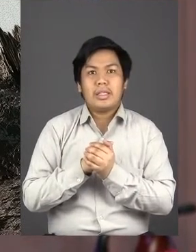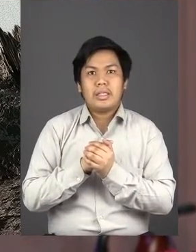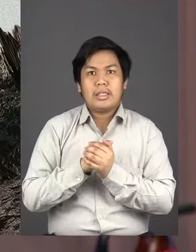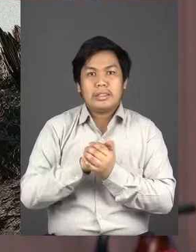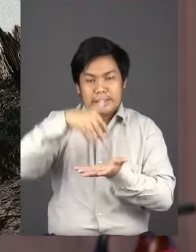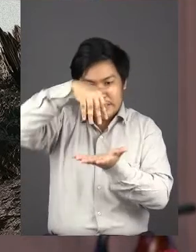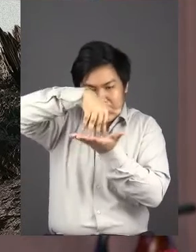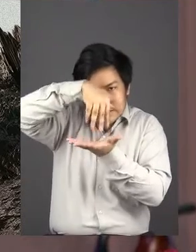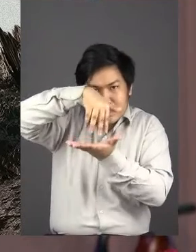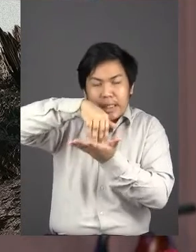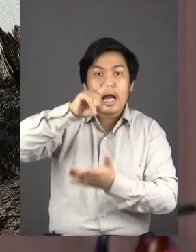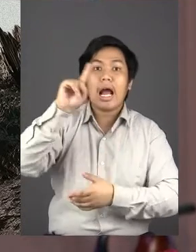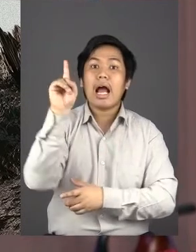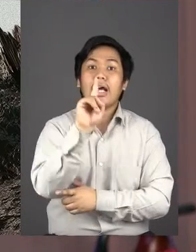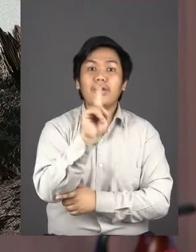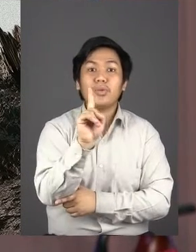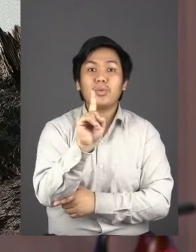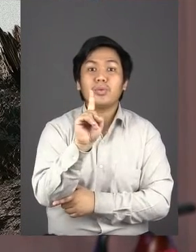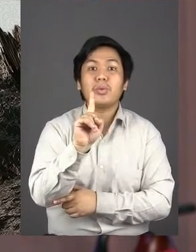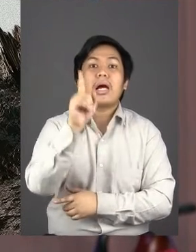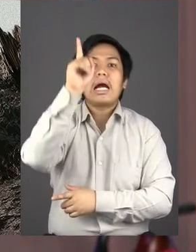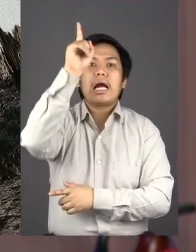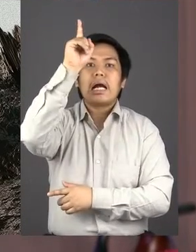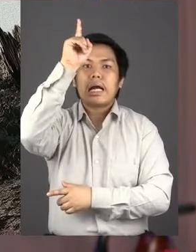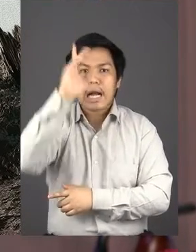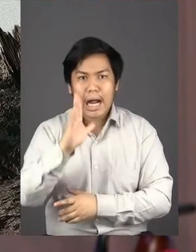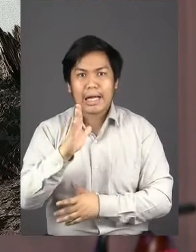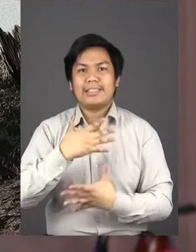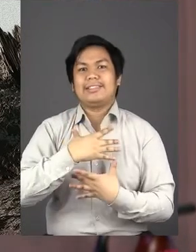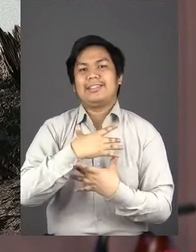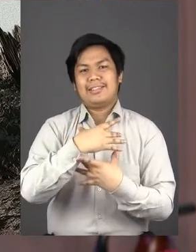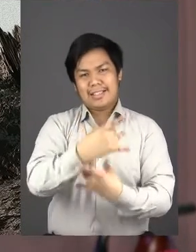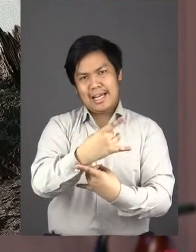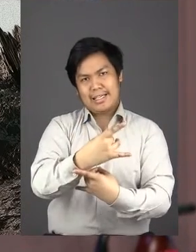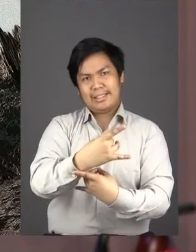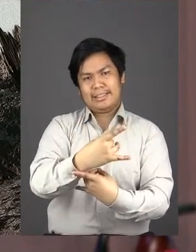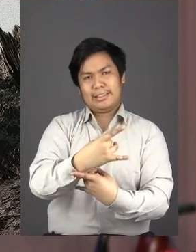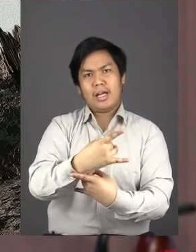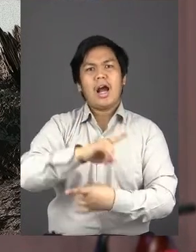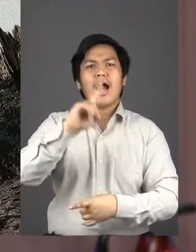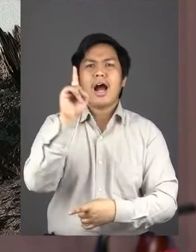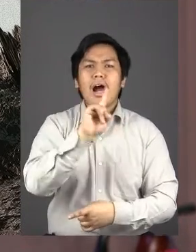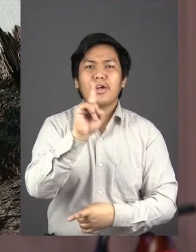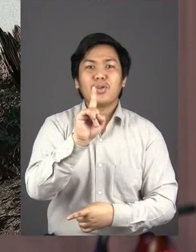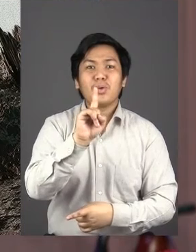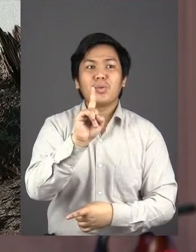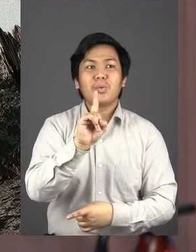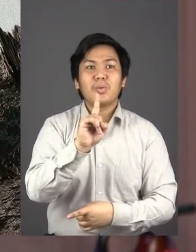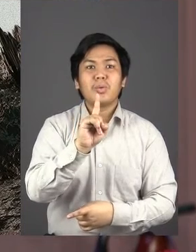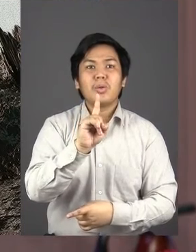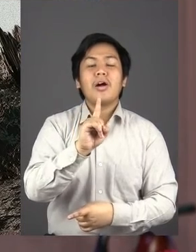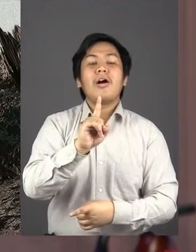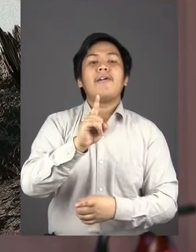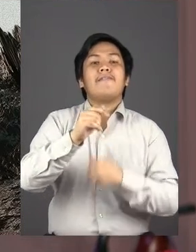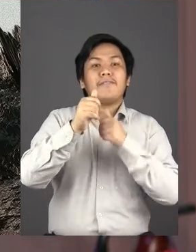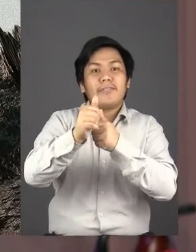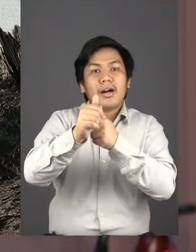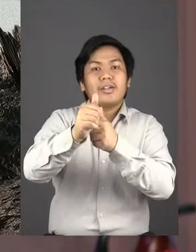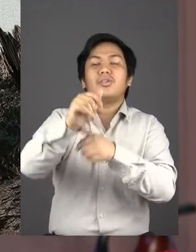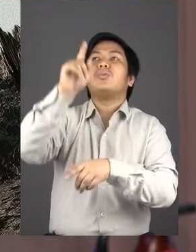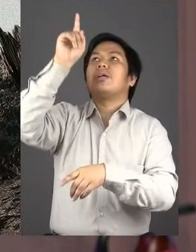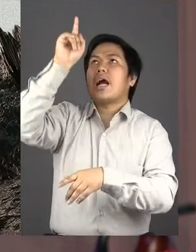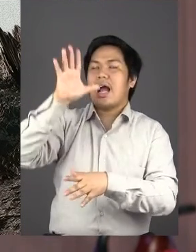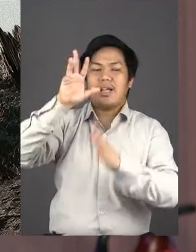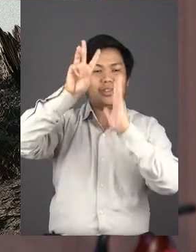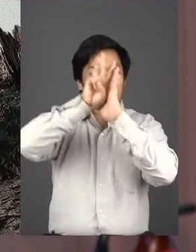tinututunan kung ano ang pleasing sa Panginoon. Kung ano ang ayon sa Kanyang kagustuhan.